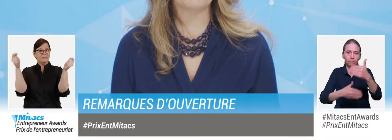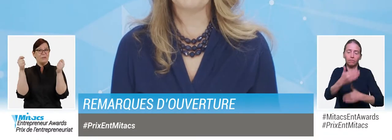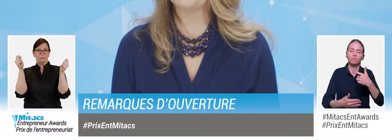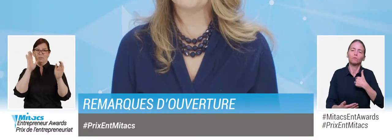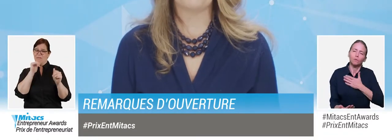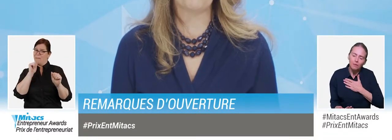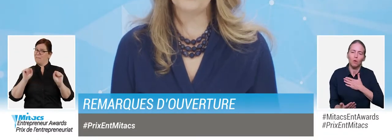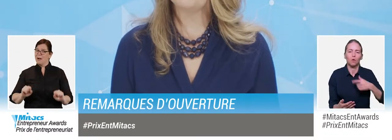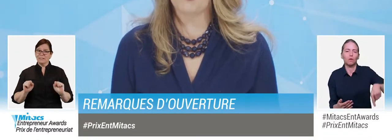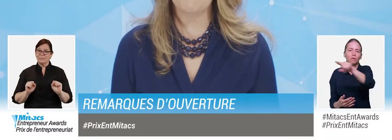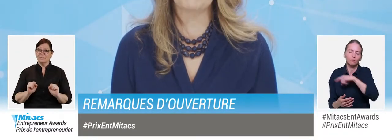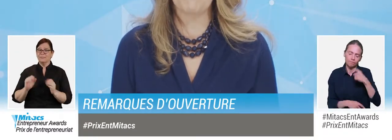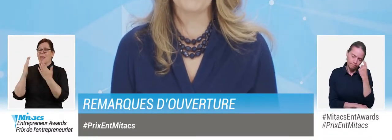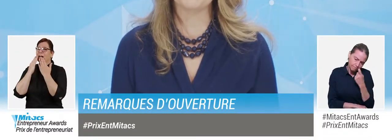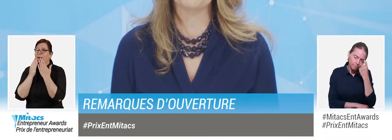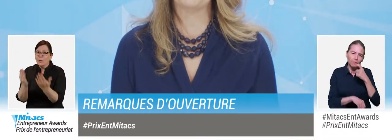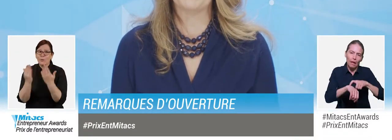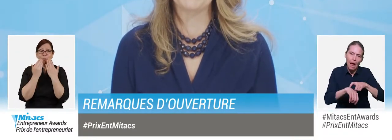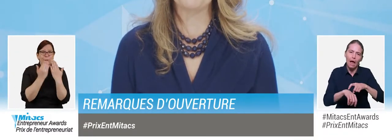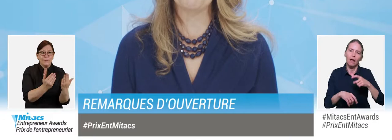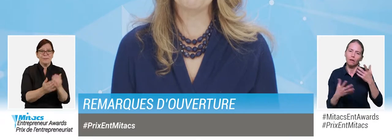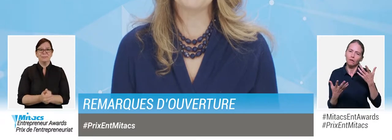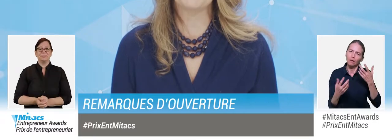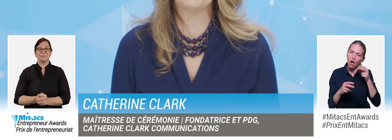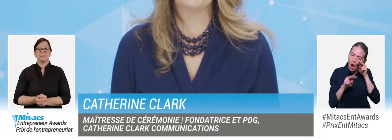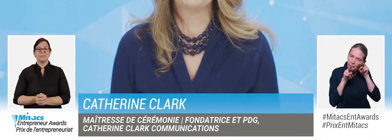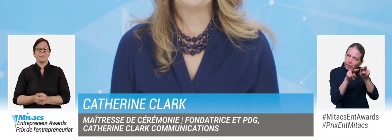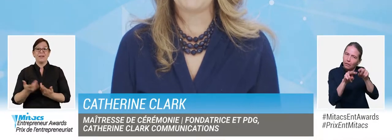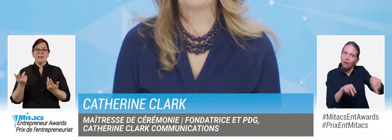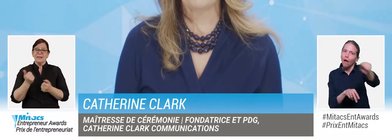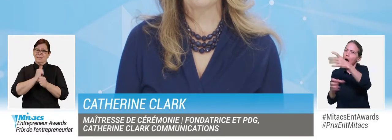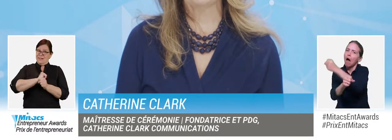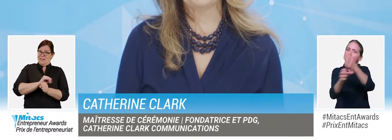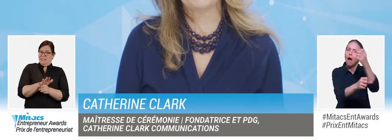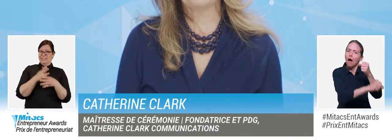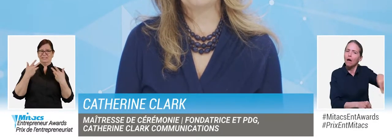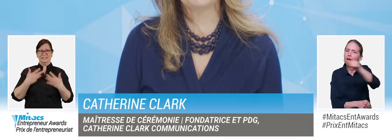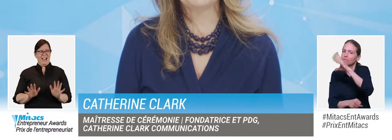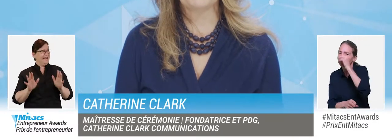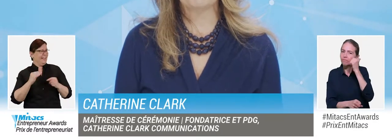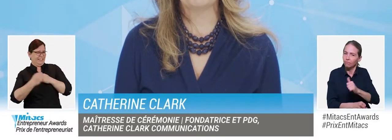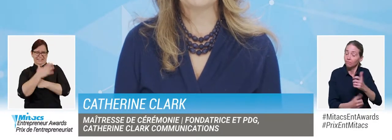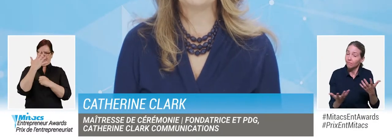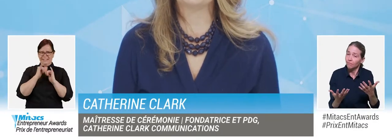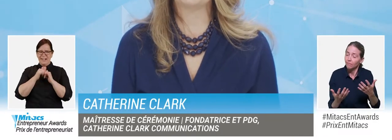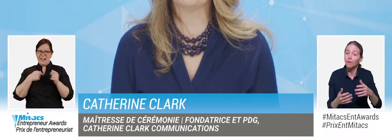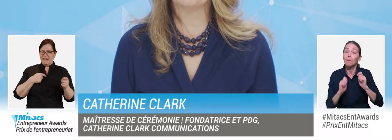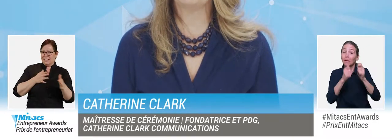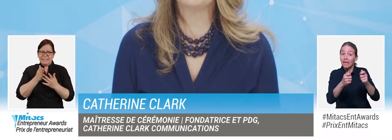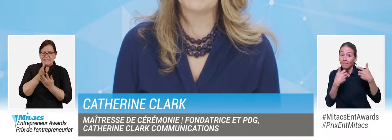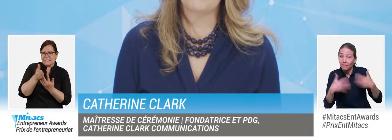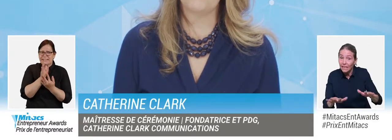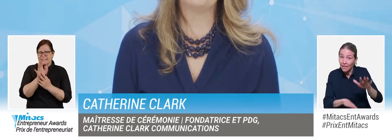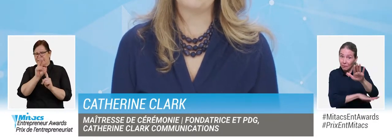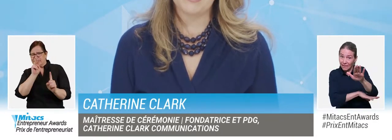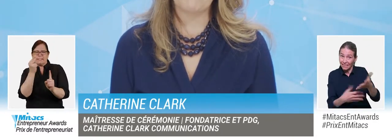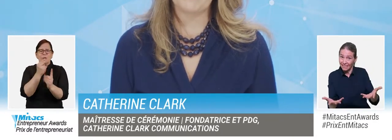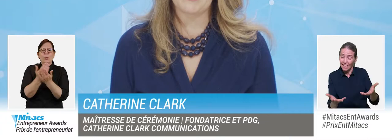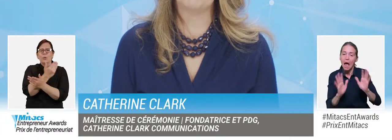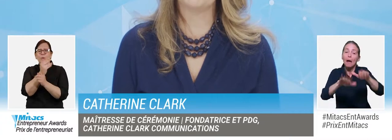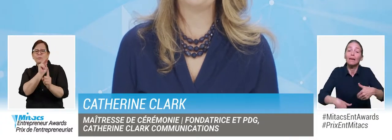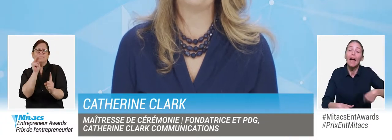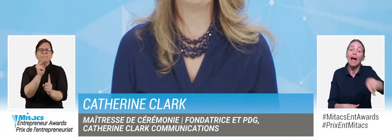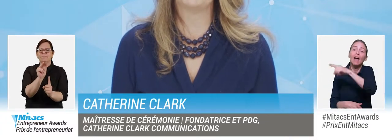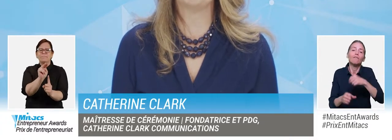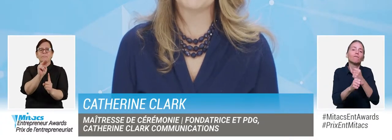this celebration would not be possible. Thank you. Alors que la COVID-19 a dicté comment nous allons de